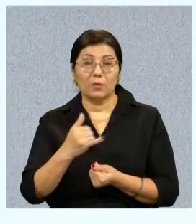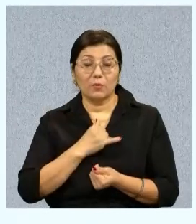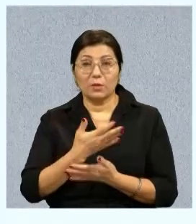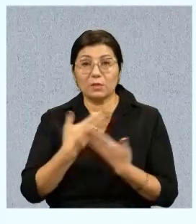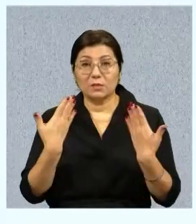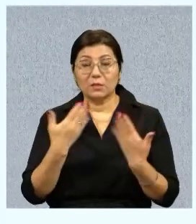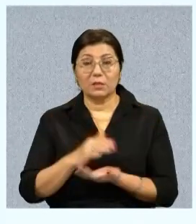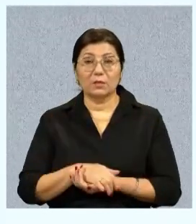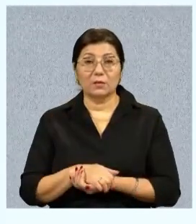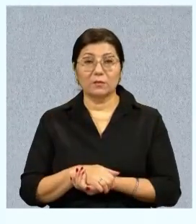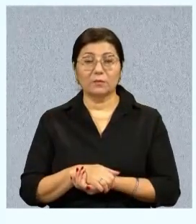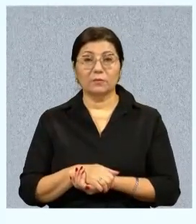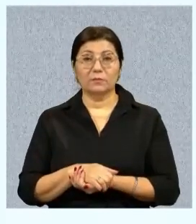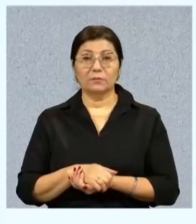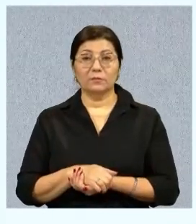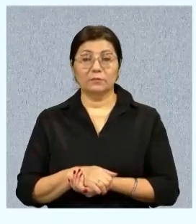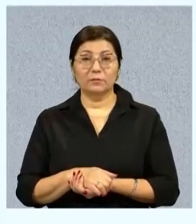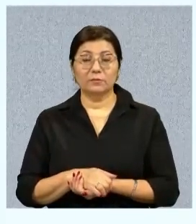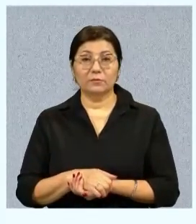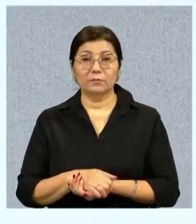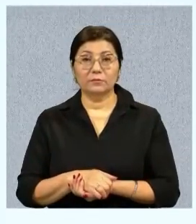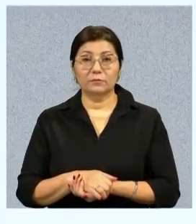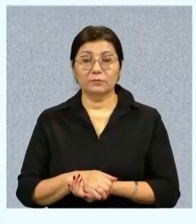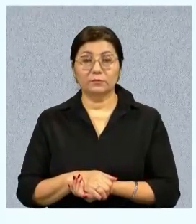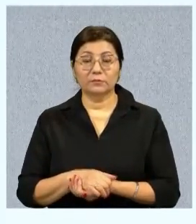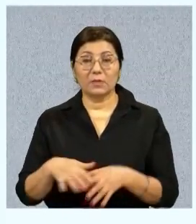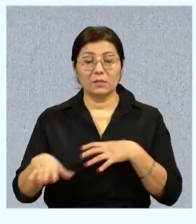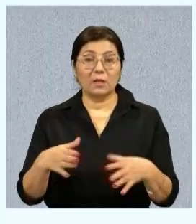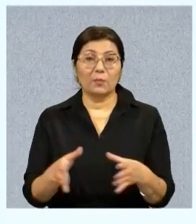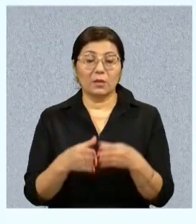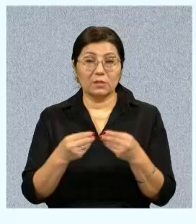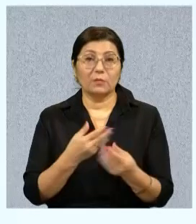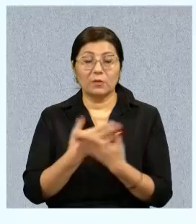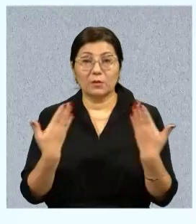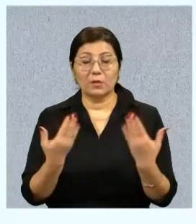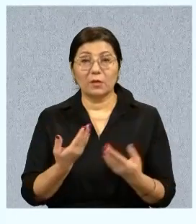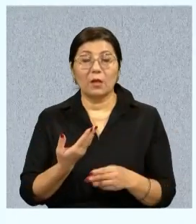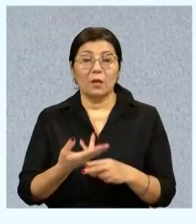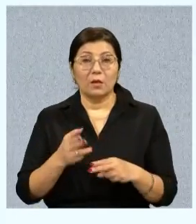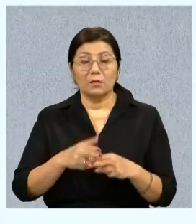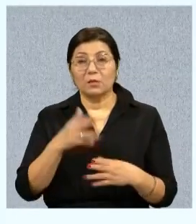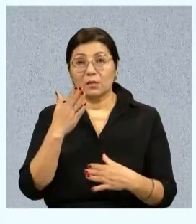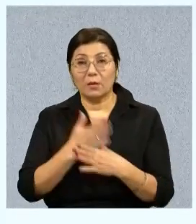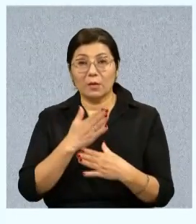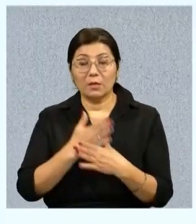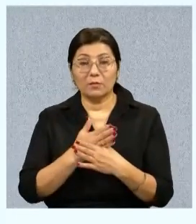сильно, бедствующих семей тоже нету. Тут большую роль, конечно, и помощь оказывают